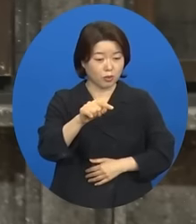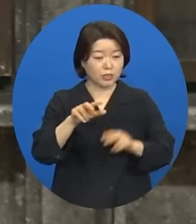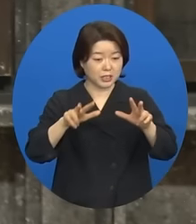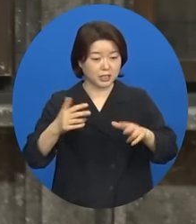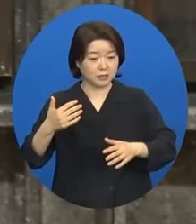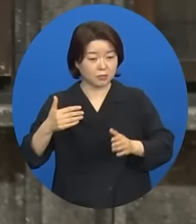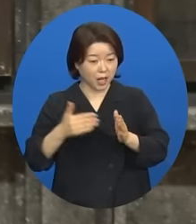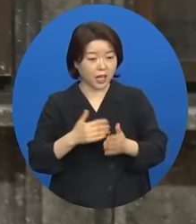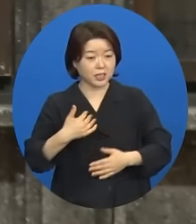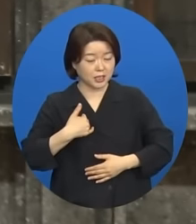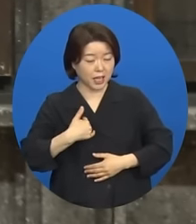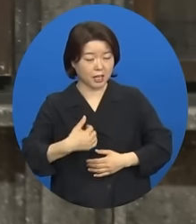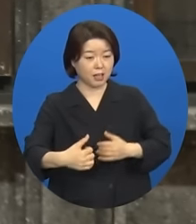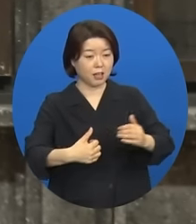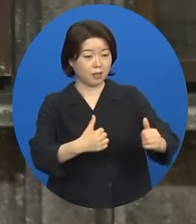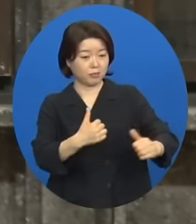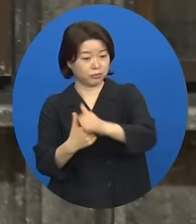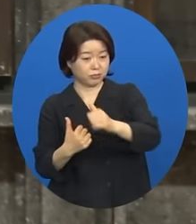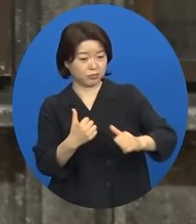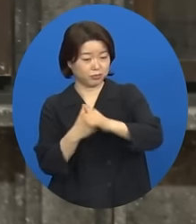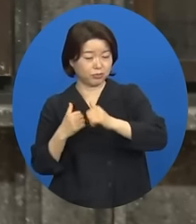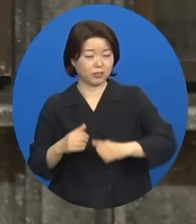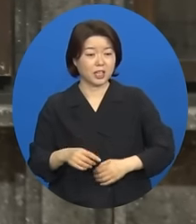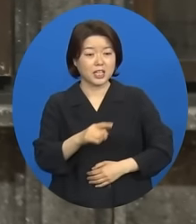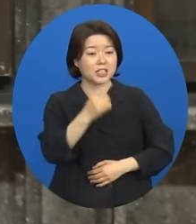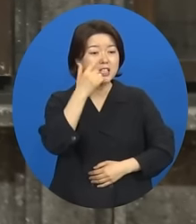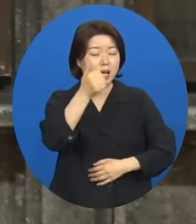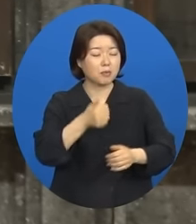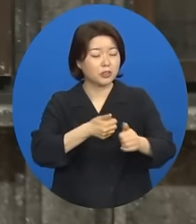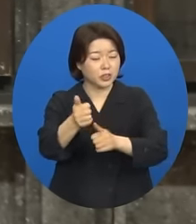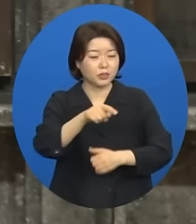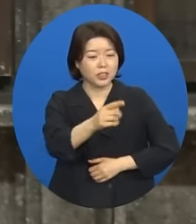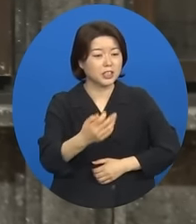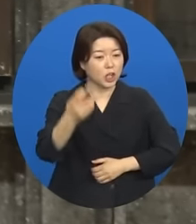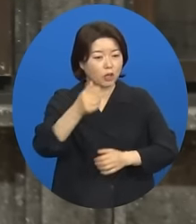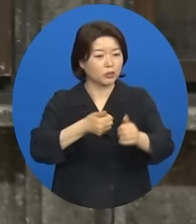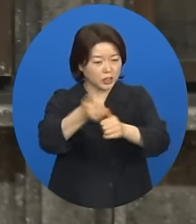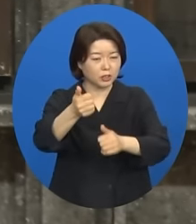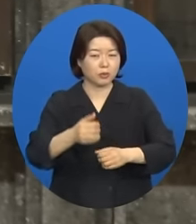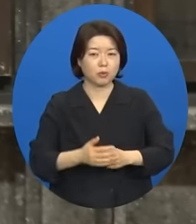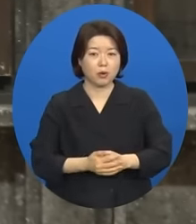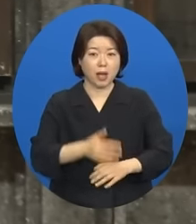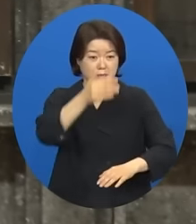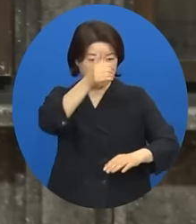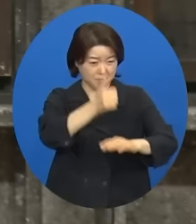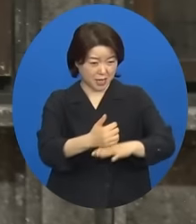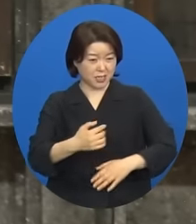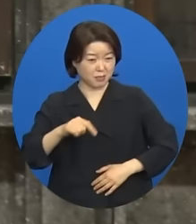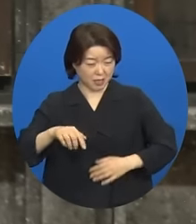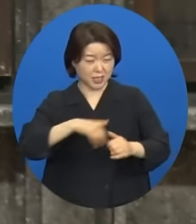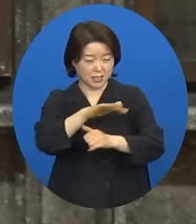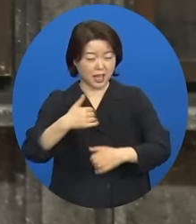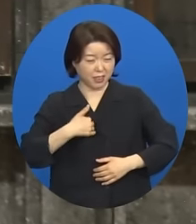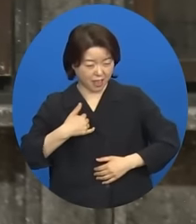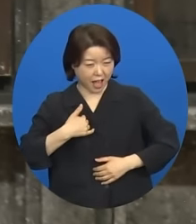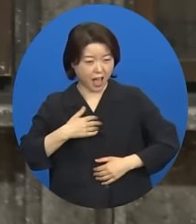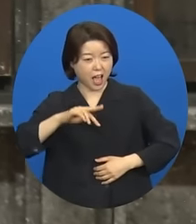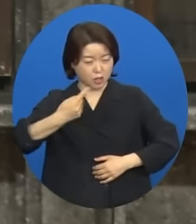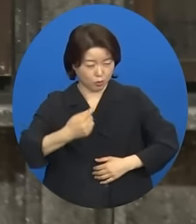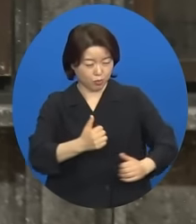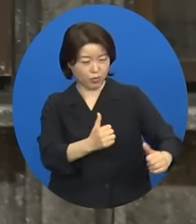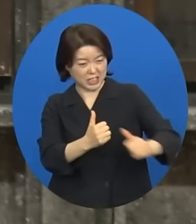나를 계속 이겨왔고 너희 아버지도 이겨왔고 너희 형도 이겨왔고 마지막까지 이 상황에서도 나를 이기려고